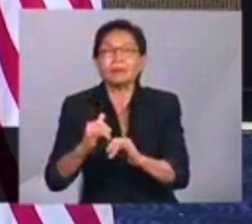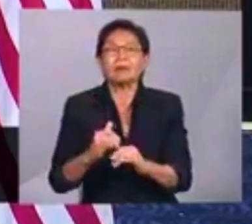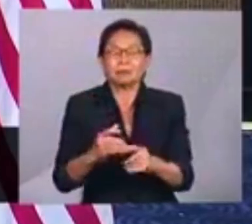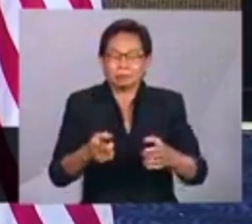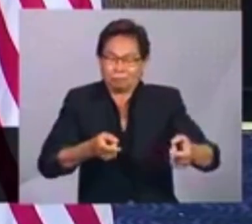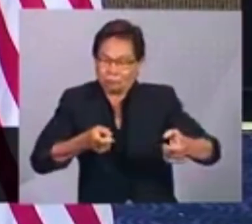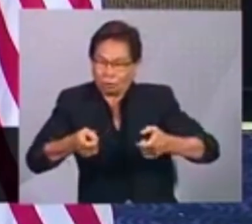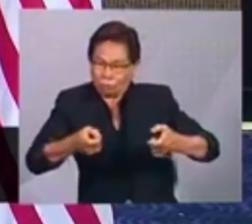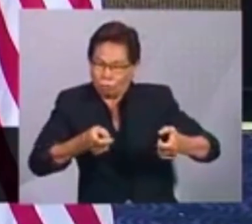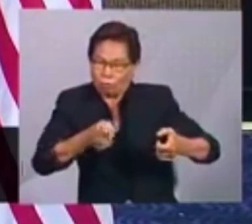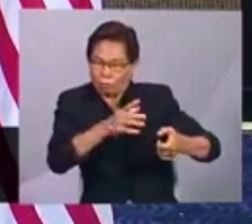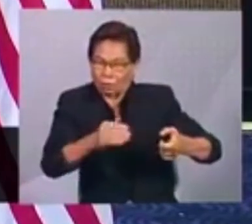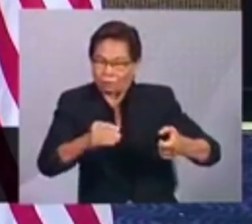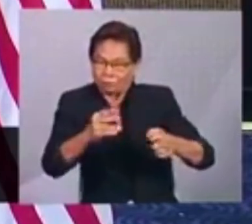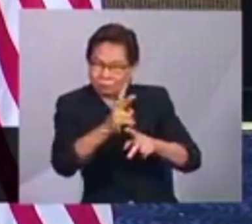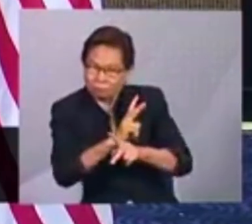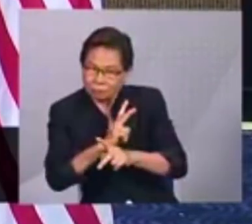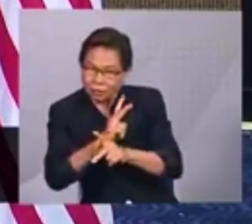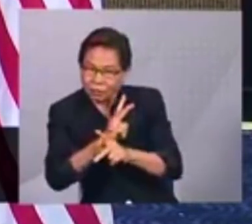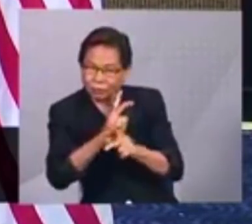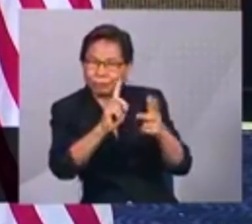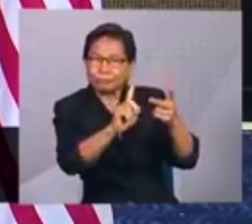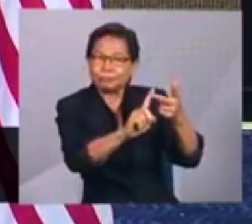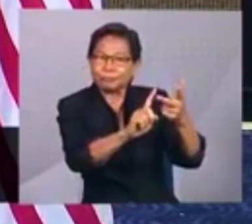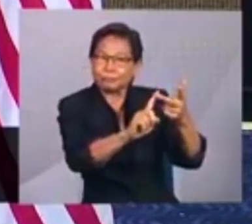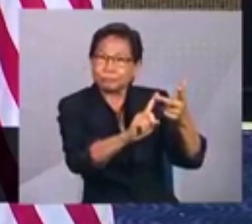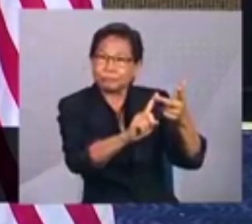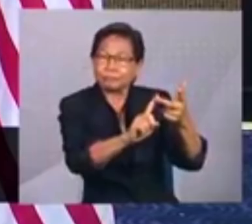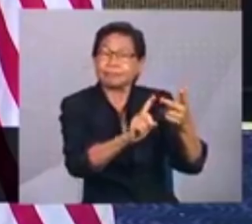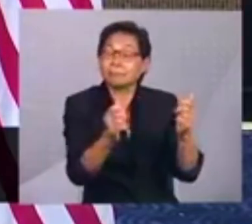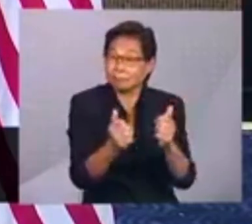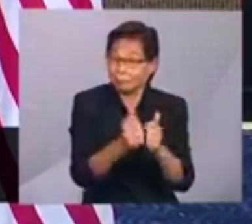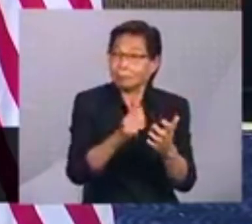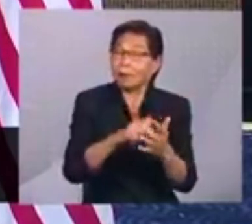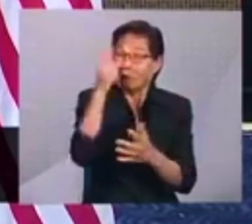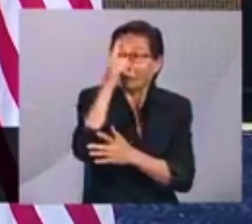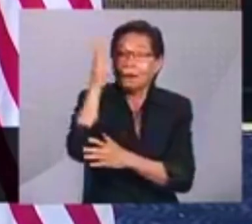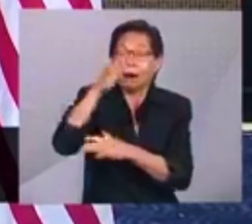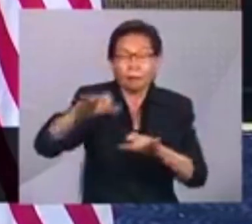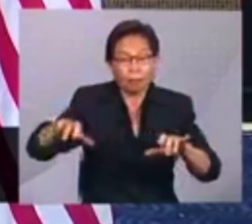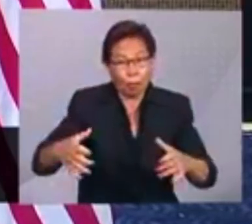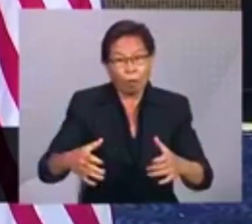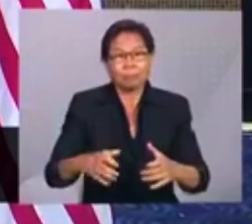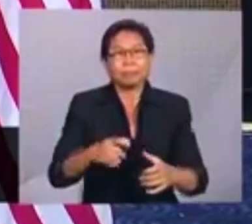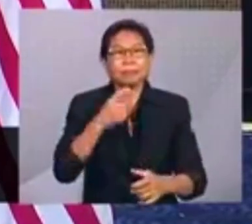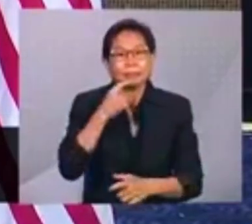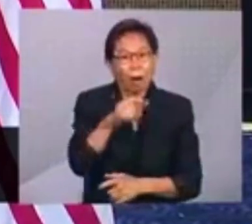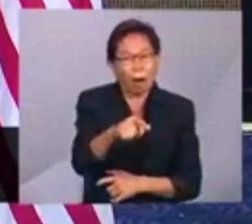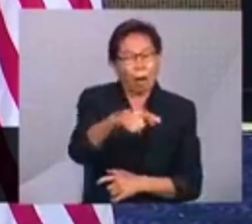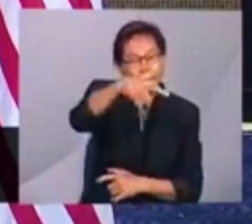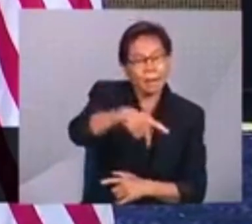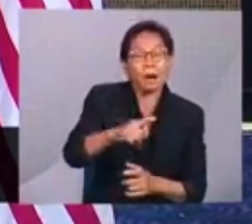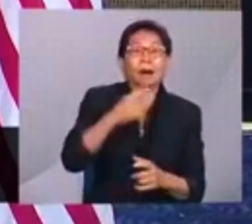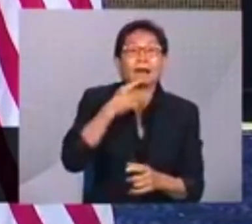terkawal dan berhati-hati dengan ini kerajaan rangka melaksanakan perintah kaulan